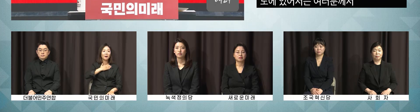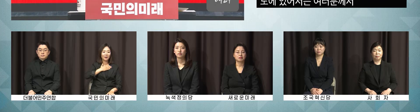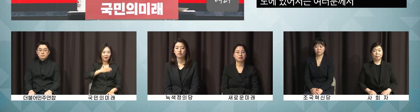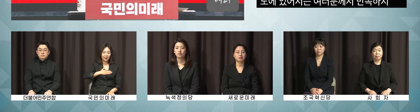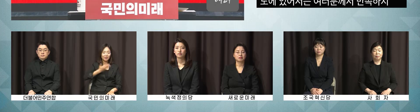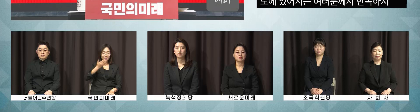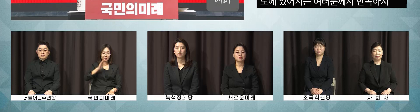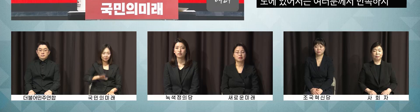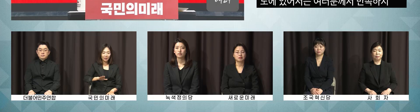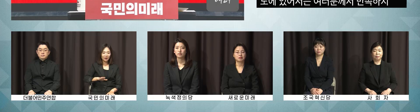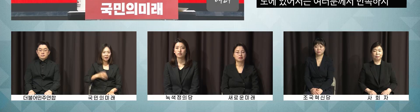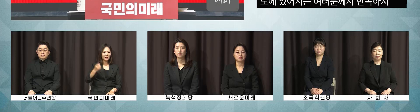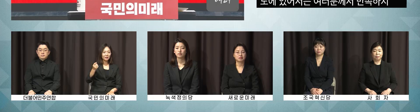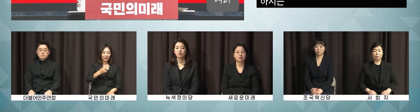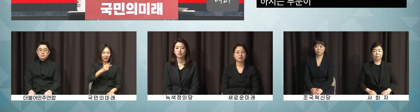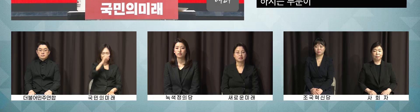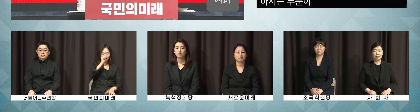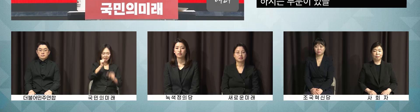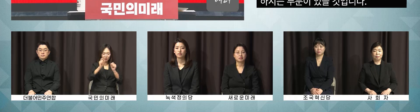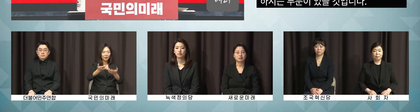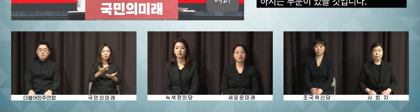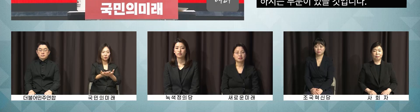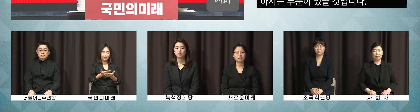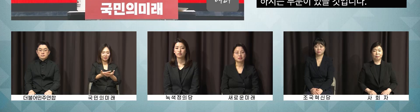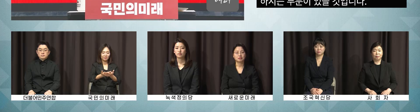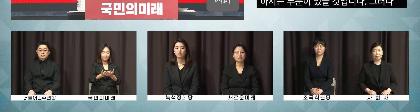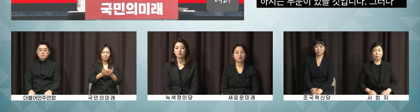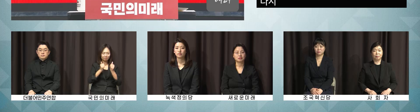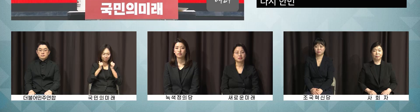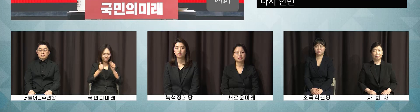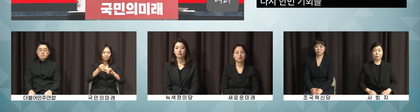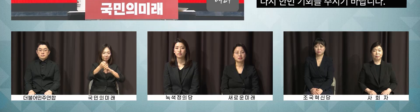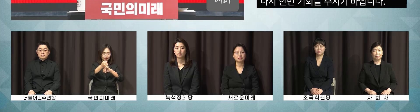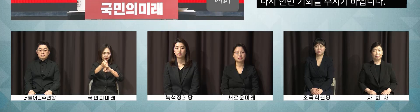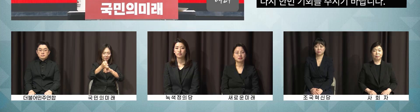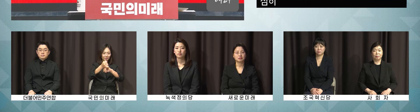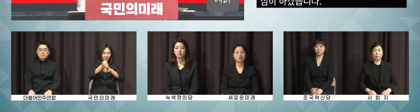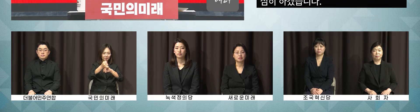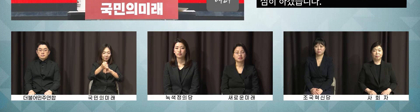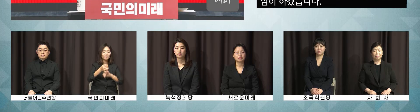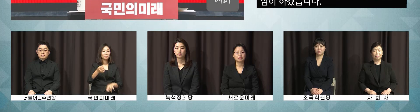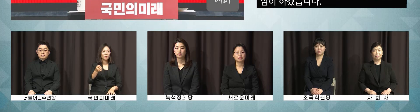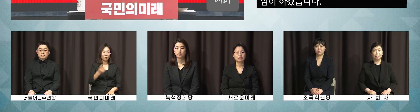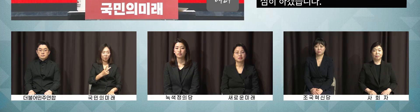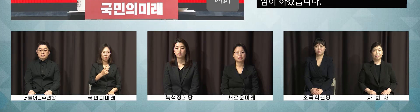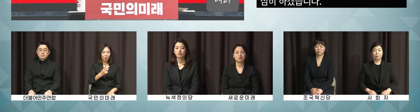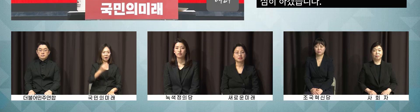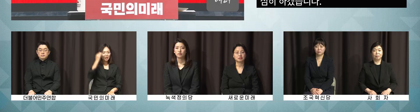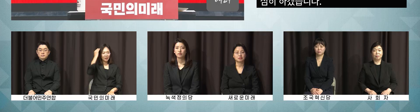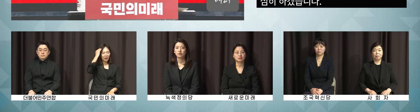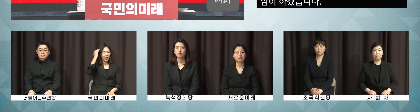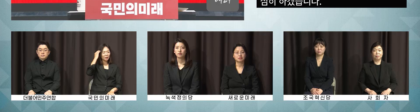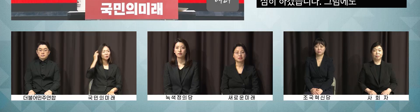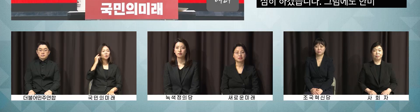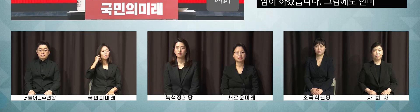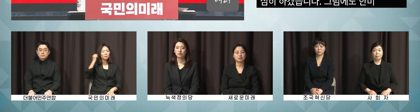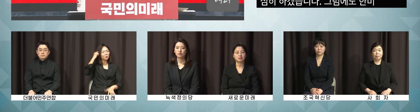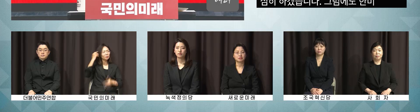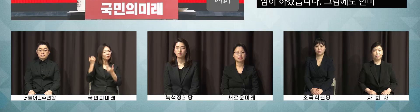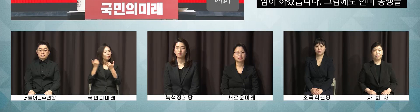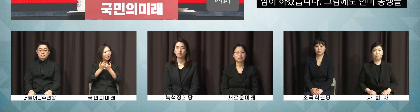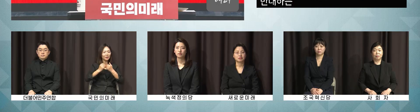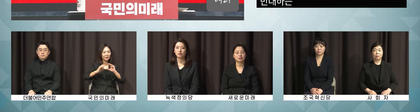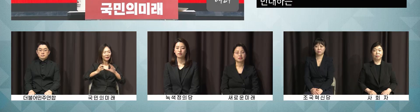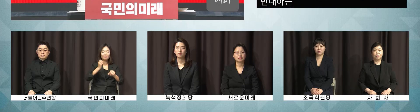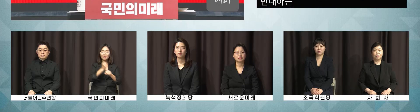겁니다. 그러나 다시 한번 기회를 주시기 바랍니다. 열심히 하겠습니다. 그야말로 한미동맹을 반대하는 나라로 가게